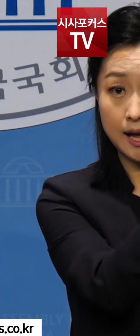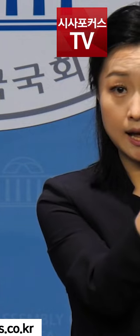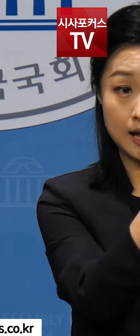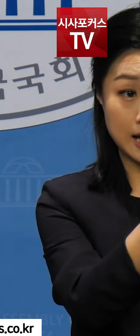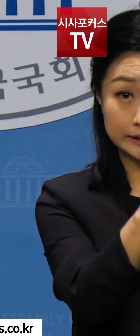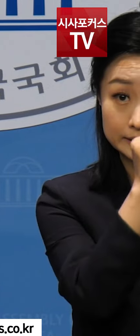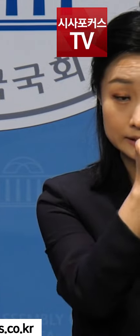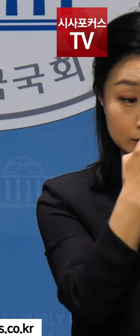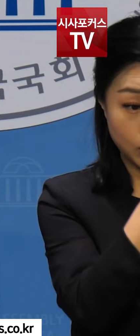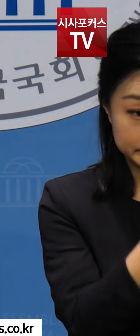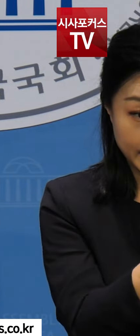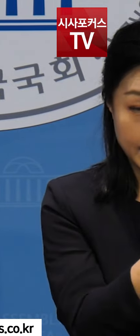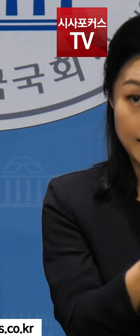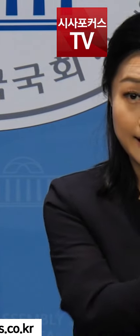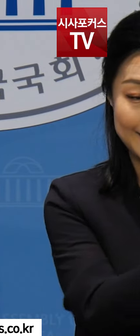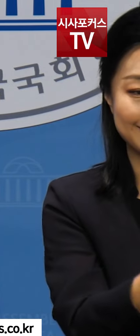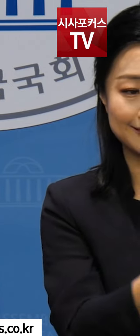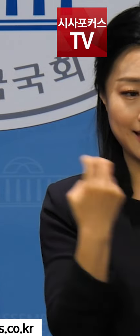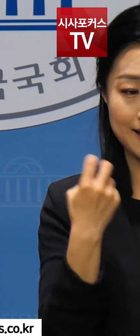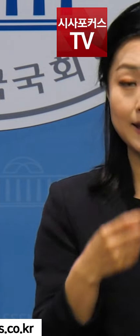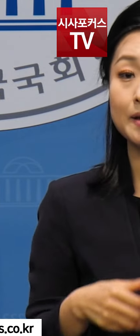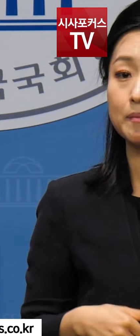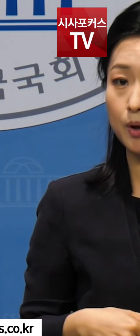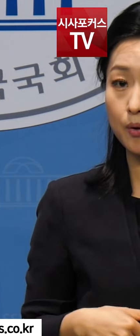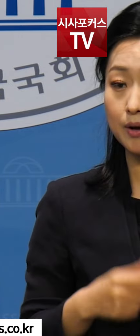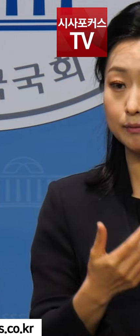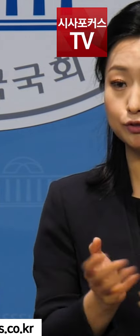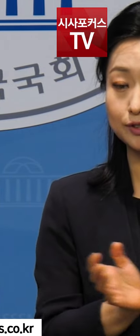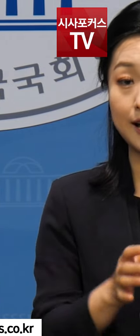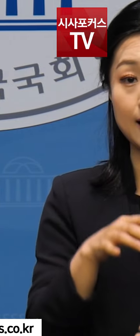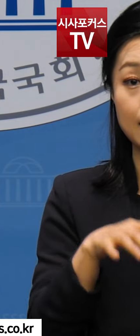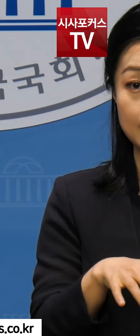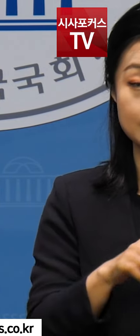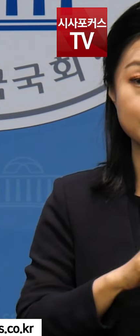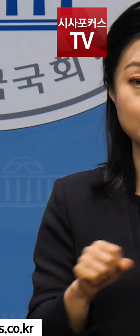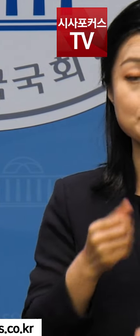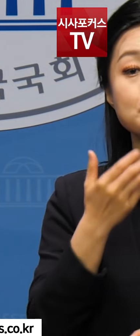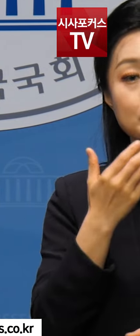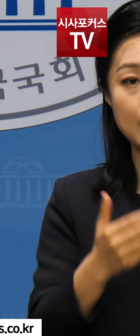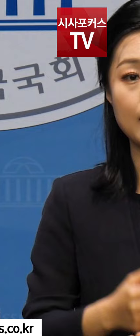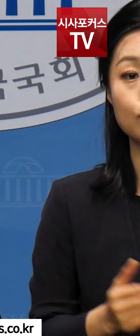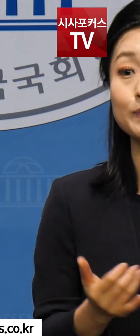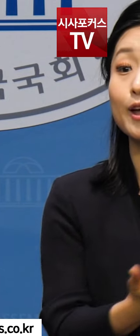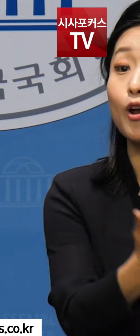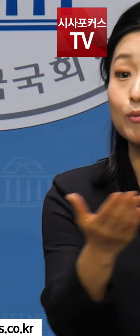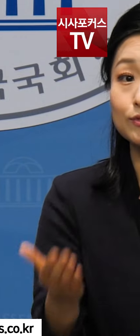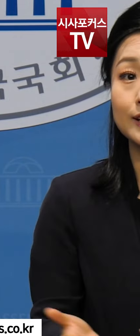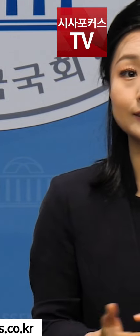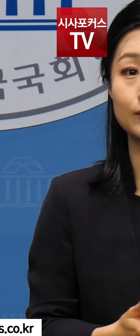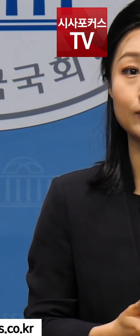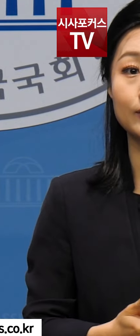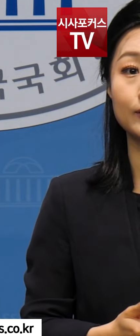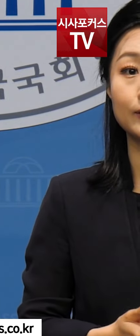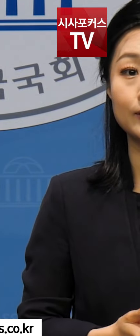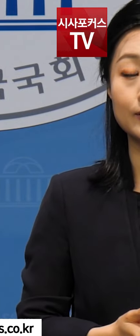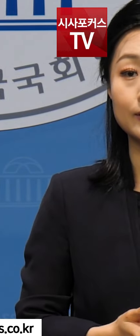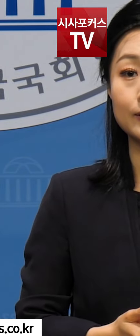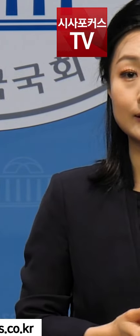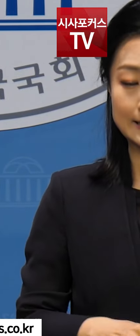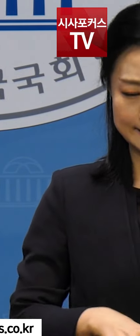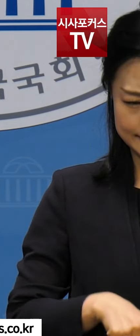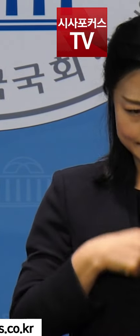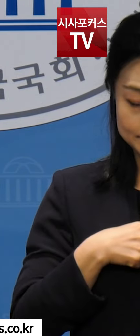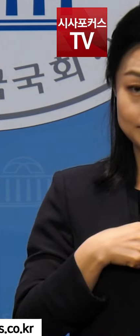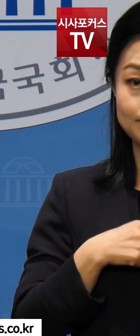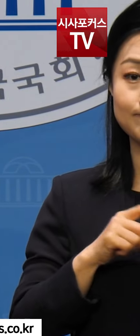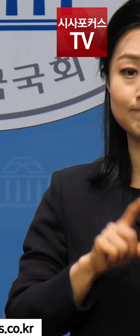하고 있는 검사들은 탄핵해야 합니다. 우리 민주당 그렇게 할 것입니다. 국민 여러분들께서도 정의와